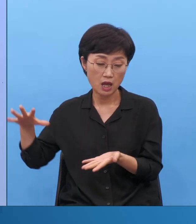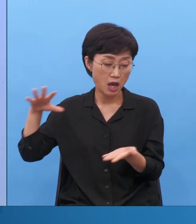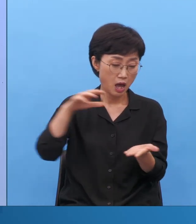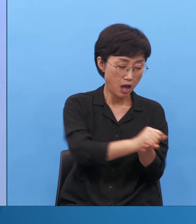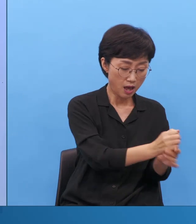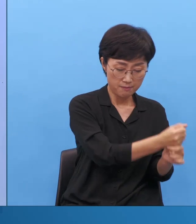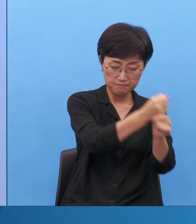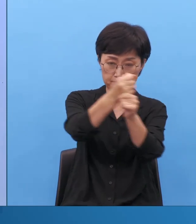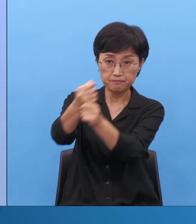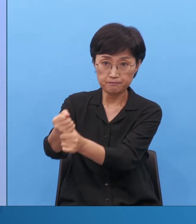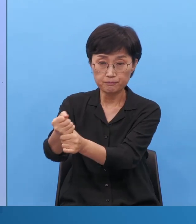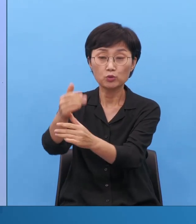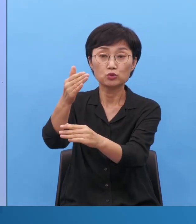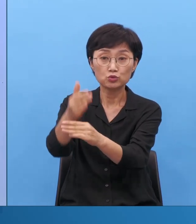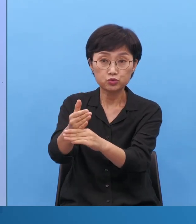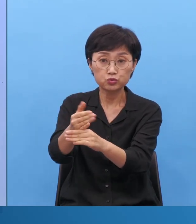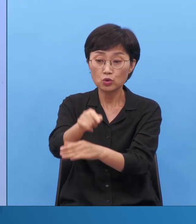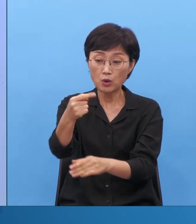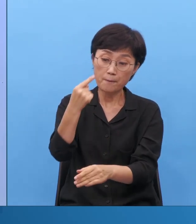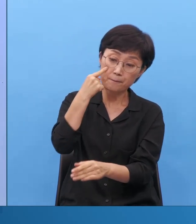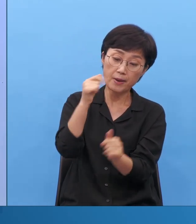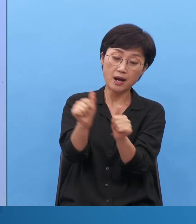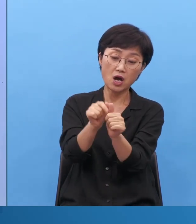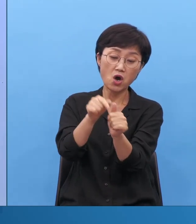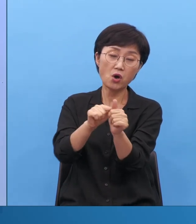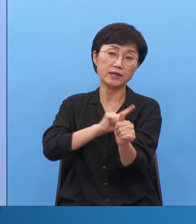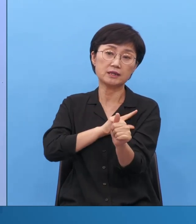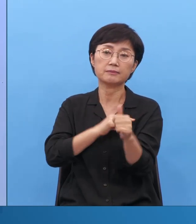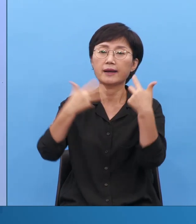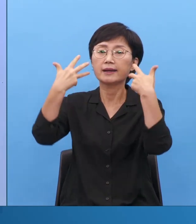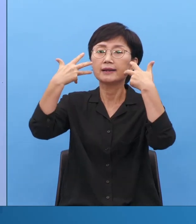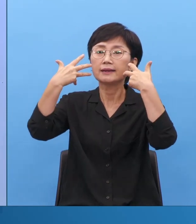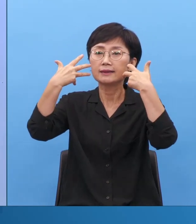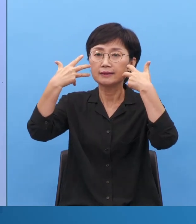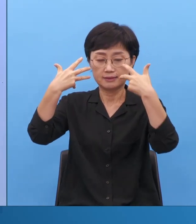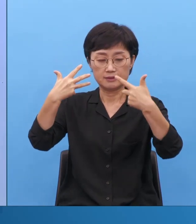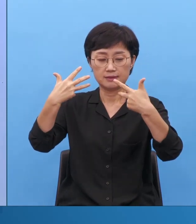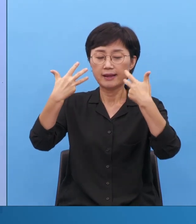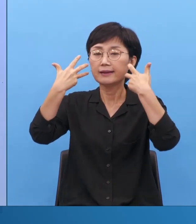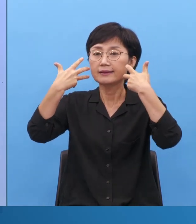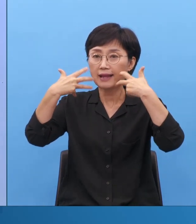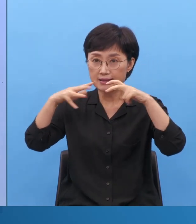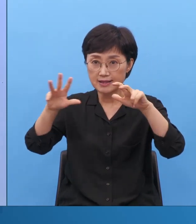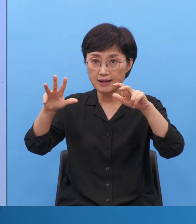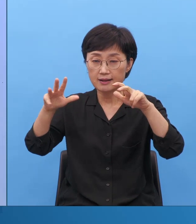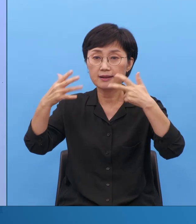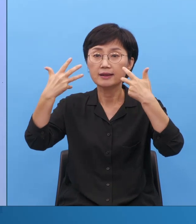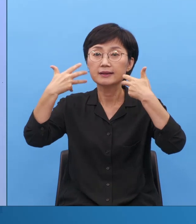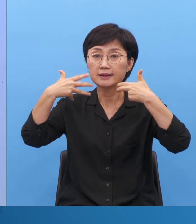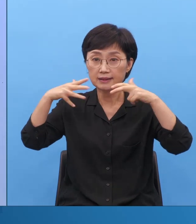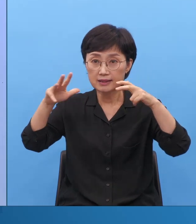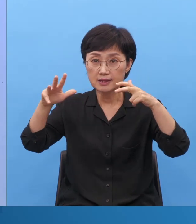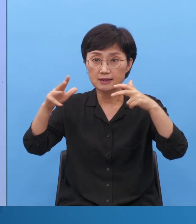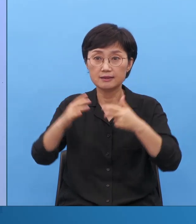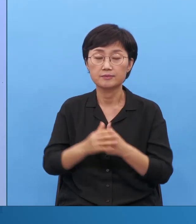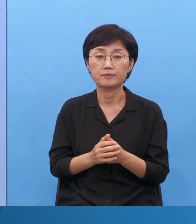기도하기 시작한 겁니다. And when they were taken as captive, we see that Daniel, he knew God's will and he prayed before him.